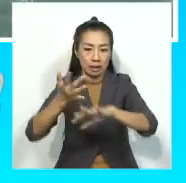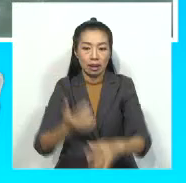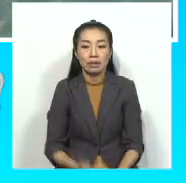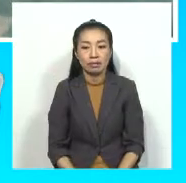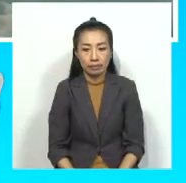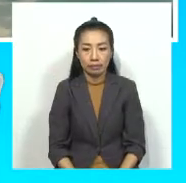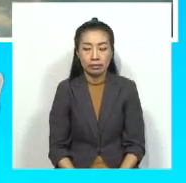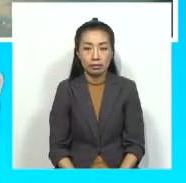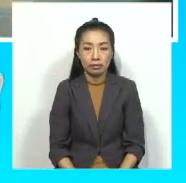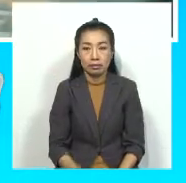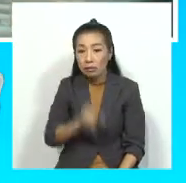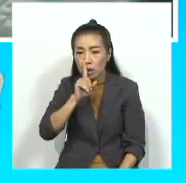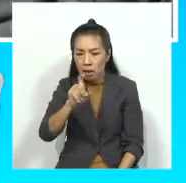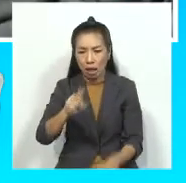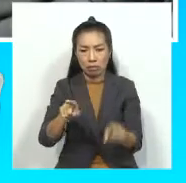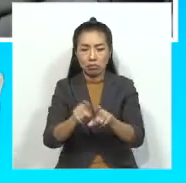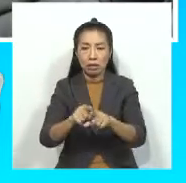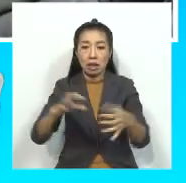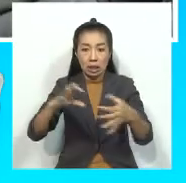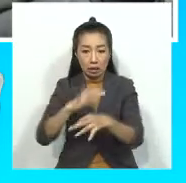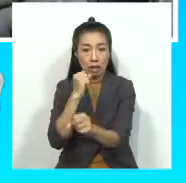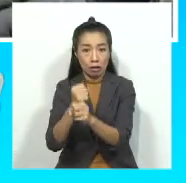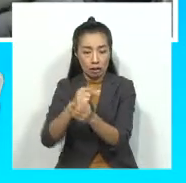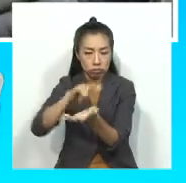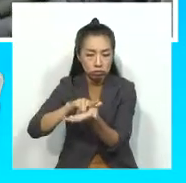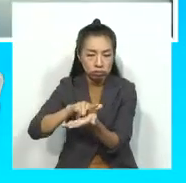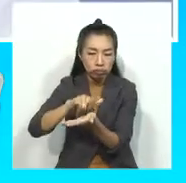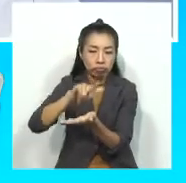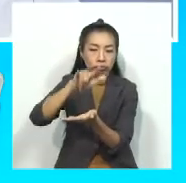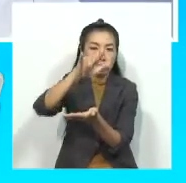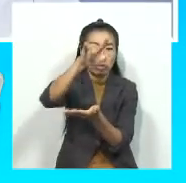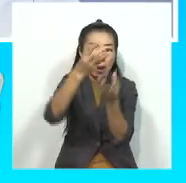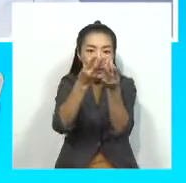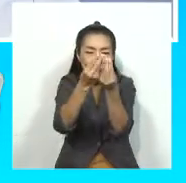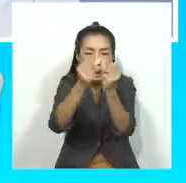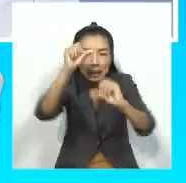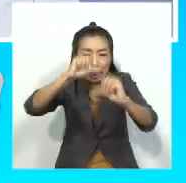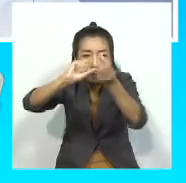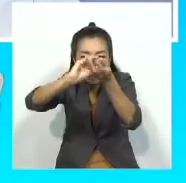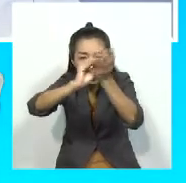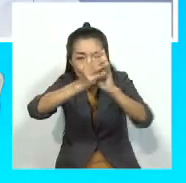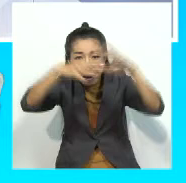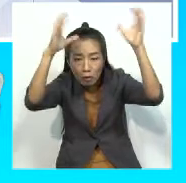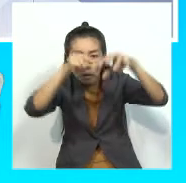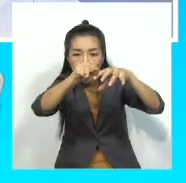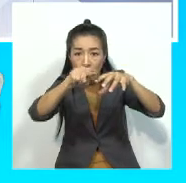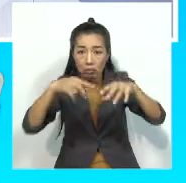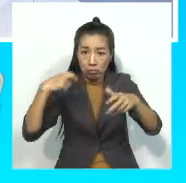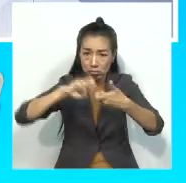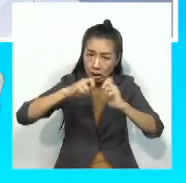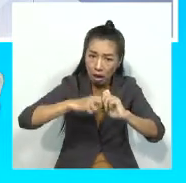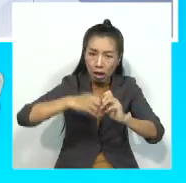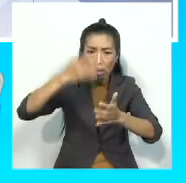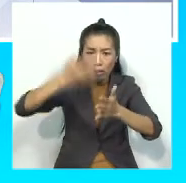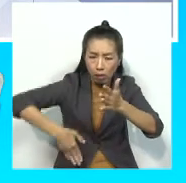ค่ะค่ะปัจจัยในการทำฝนหลวงครั้งนี้ค่ะมันมีข้อจำกัดหรือว่ามีความยากยังไงเพราะเห็นบ